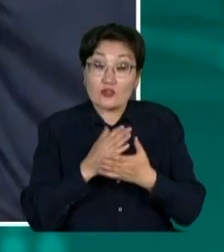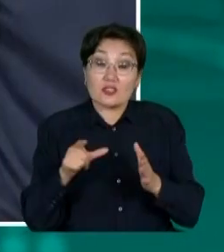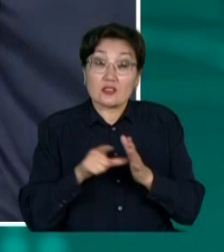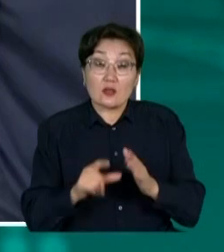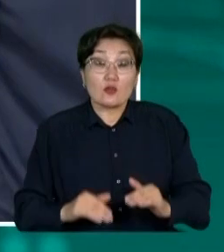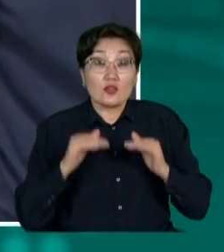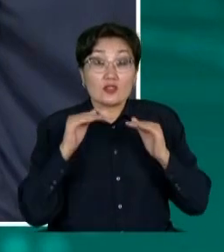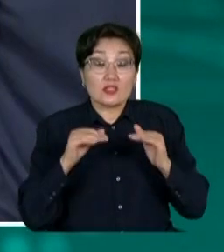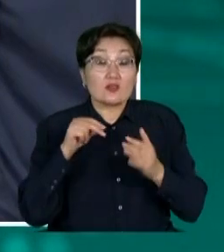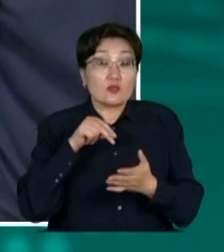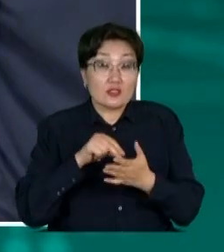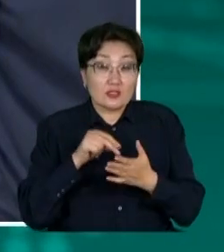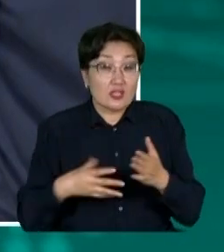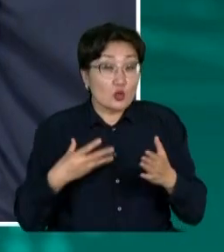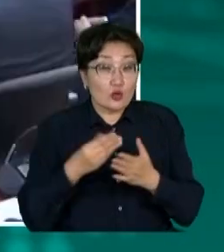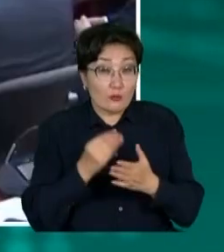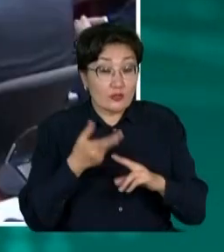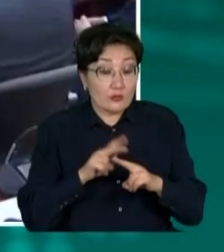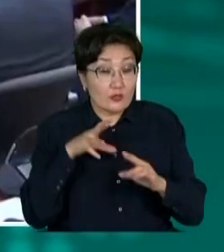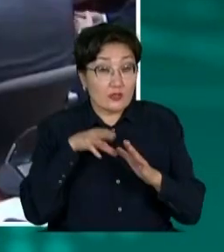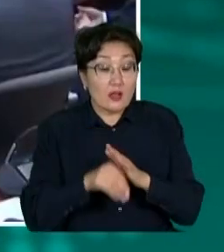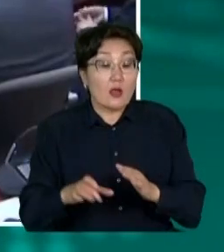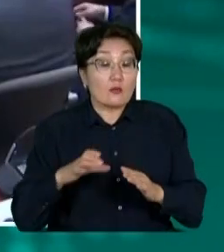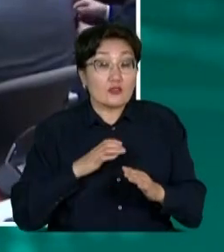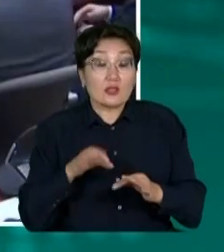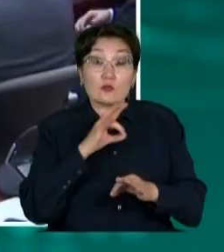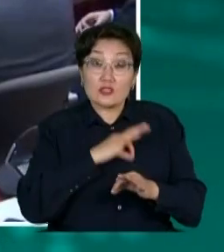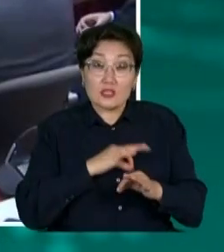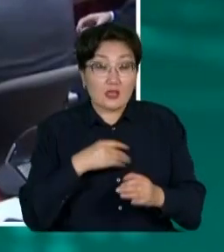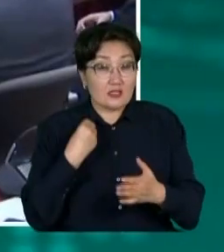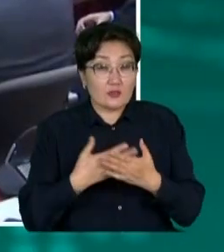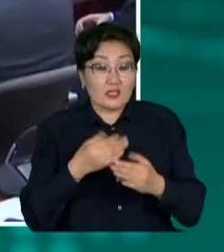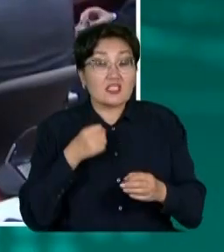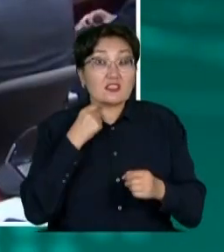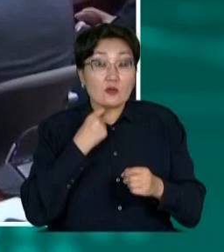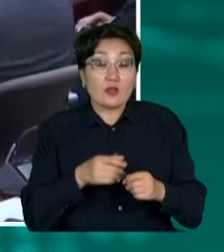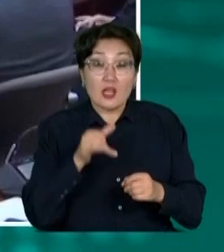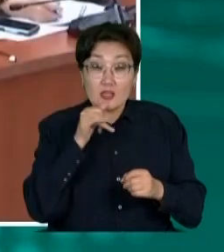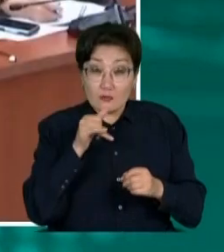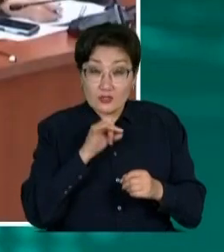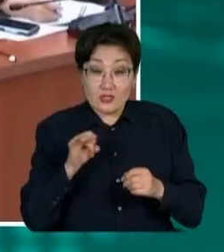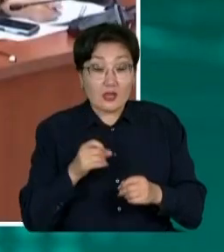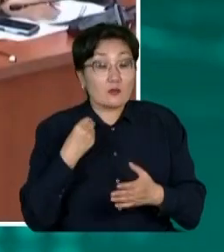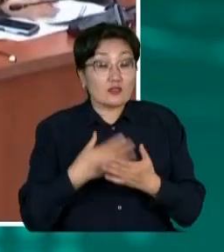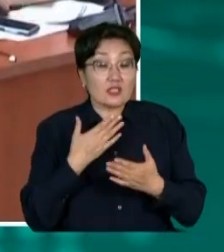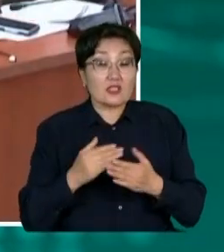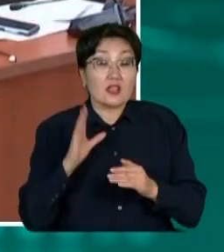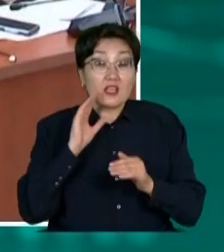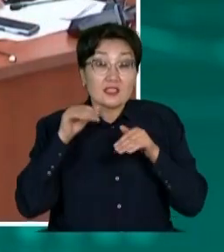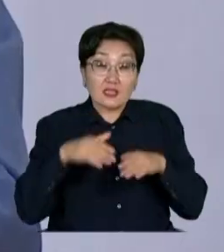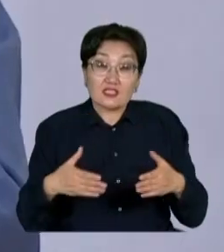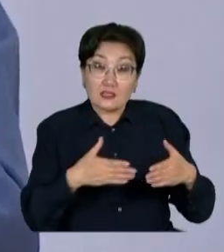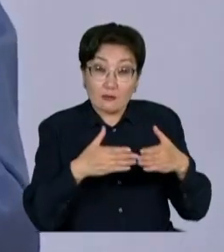ең жоғары мөлшерлемесін өтейсіз. Бұл қатарда бай бағландар тұтынатын қымбат ішімдік, темекі өнімдері мен қымбат теңіз кемелері